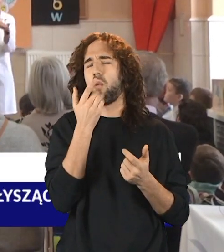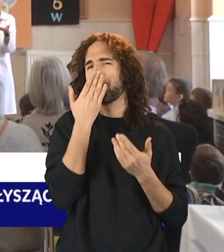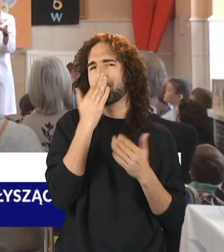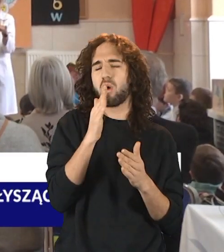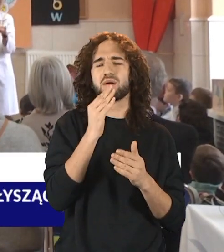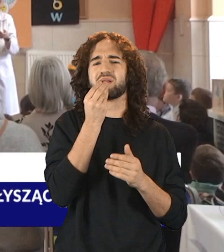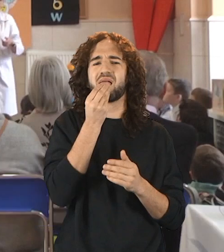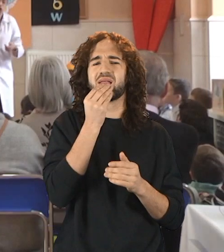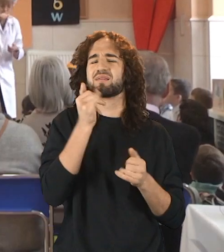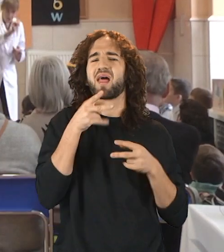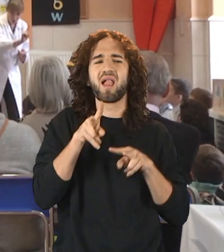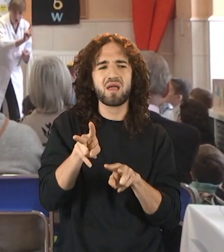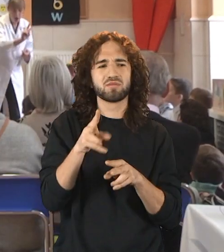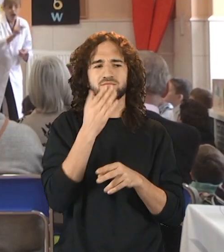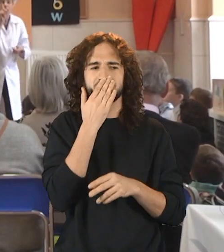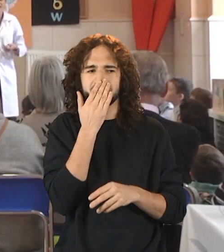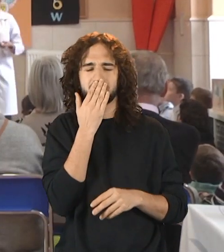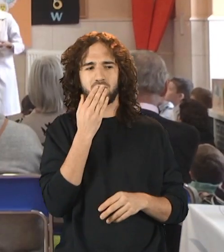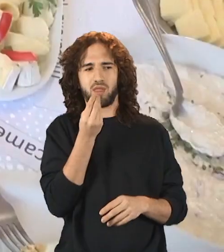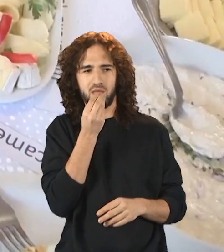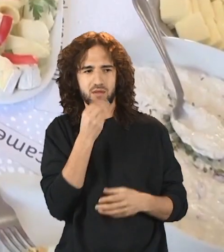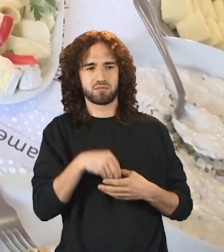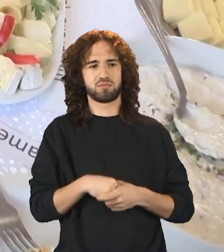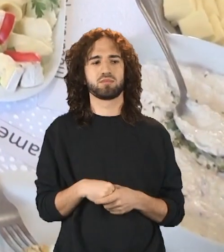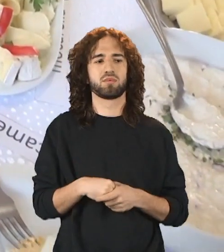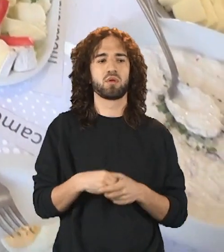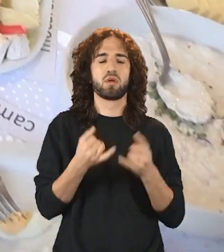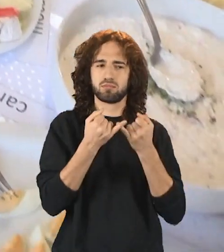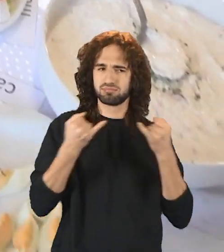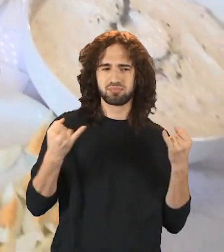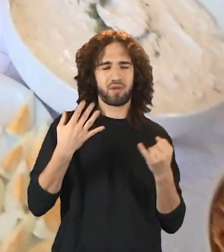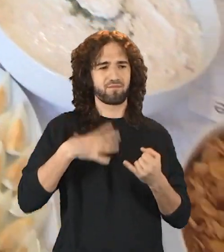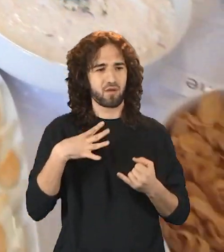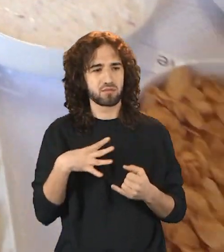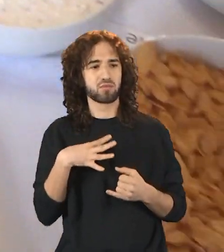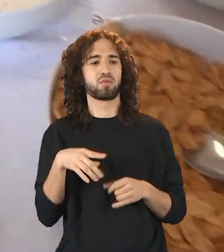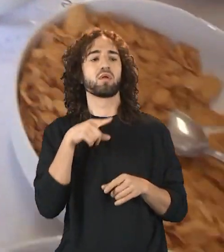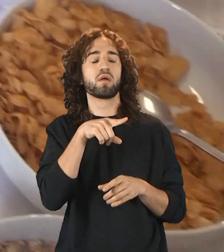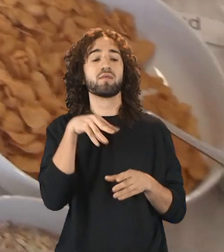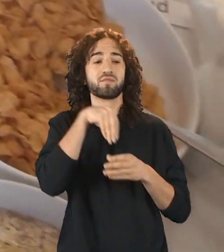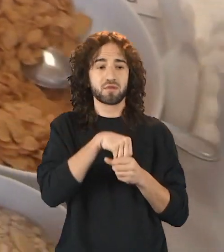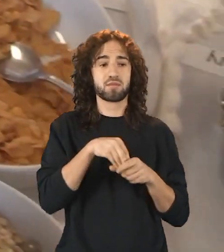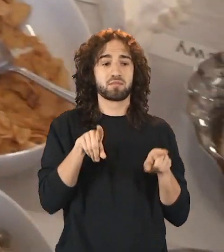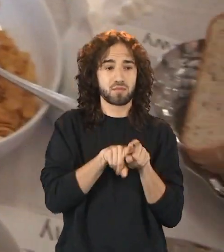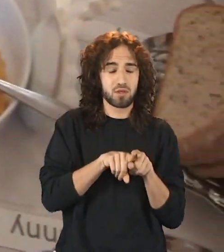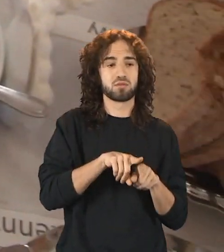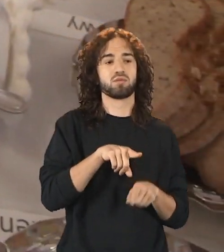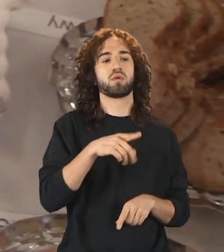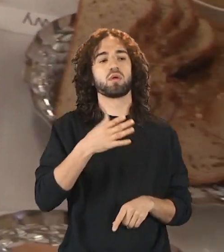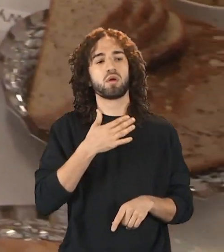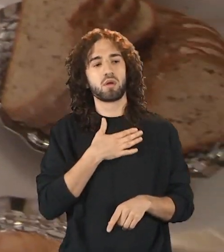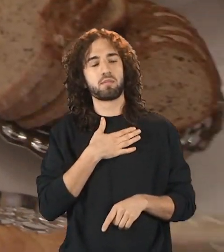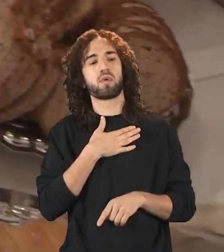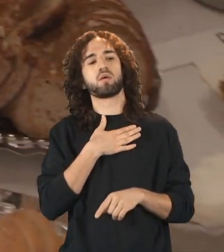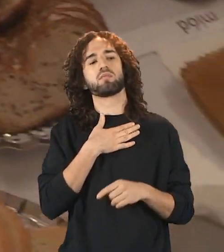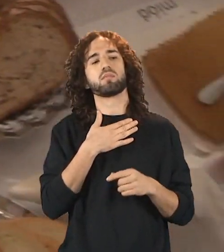co należy na talerzu, tak przygotować, żeby posiłek był zdrowy, pełnowartościowy. Oprócz tego dzisiaj właśnie tutaj wyciskamy wspólnie